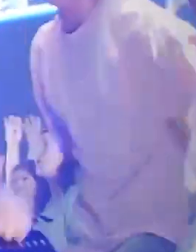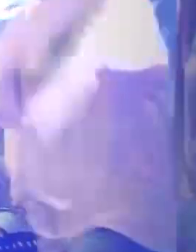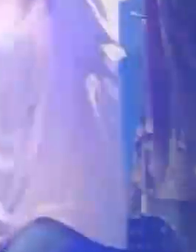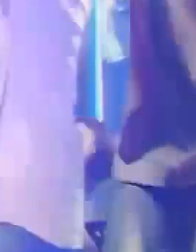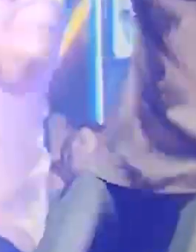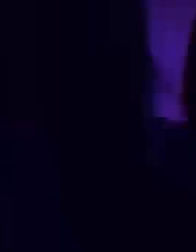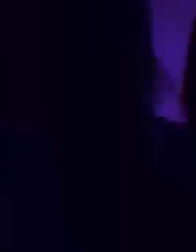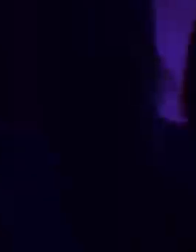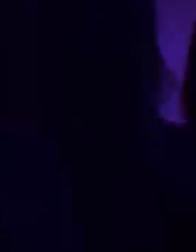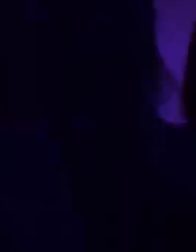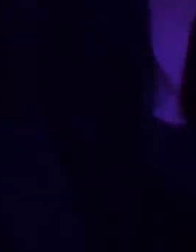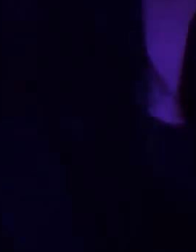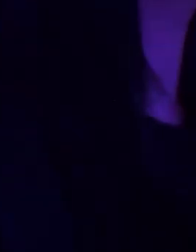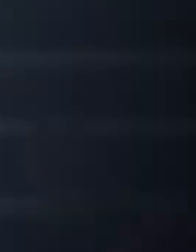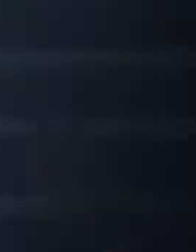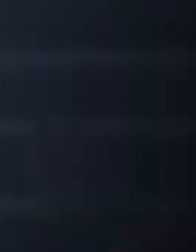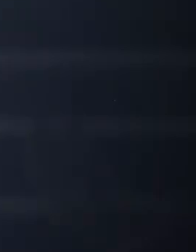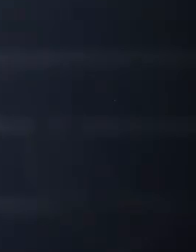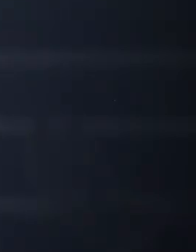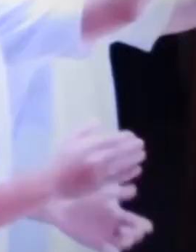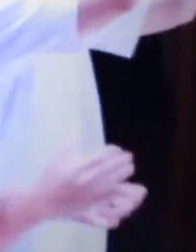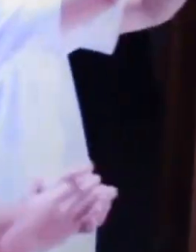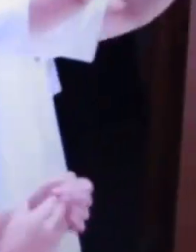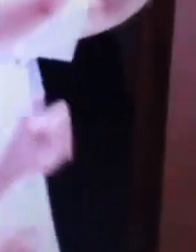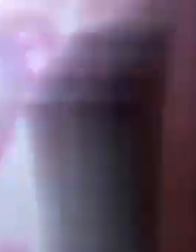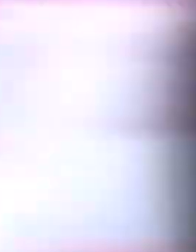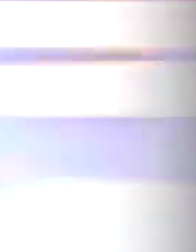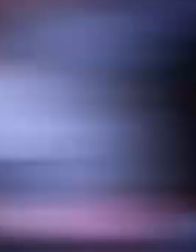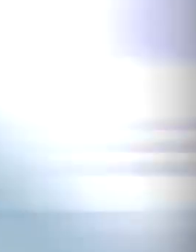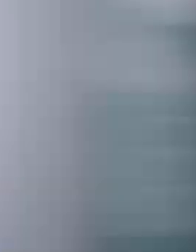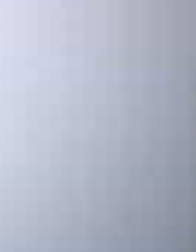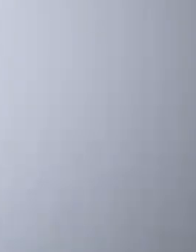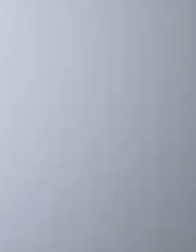우리 모두 나라를 위해 함께 기도합시다.